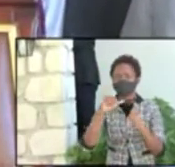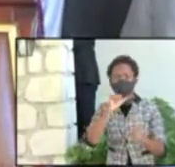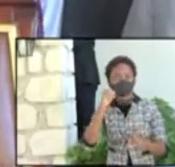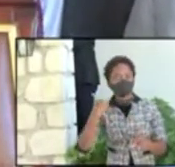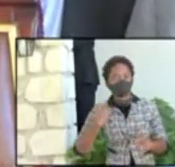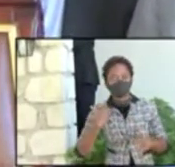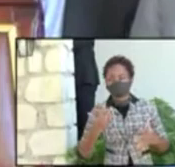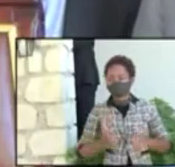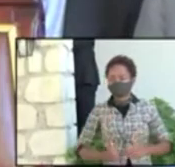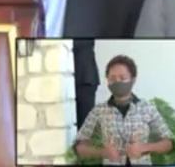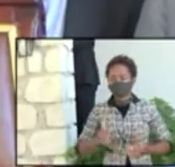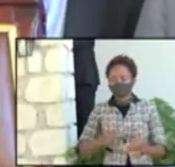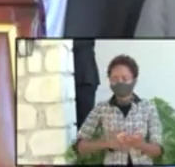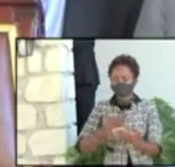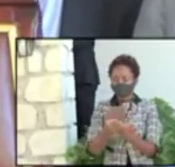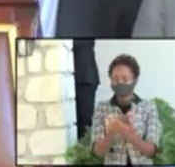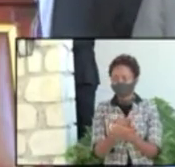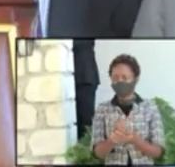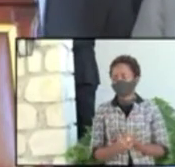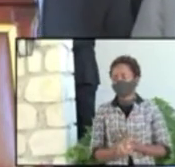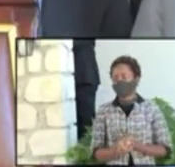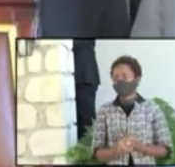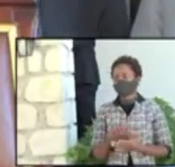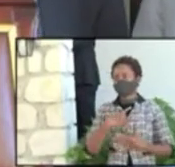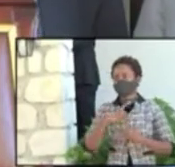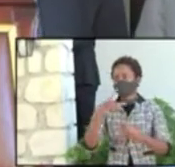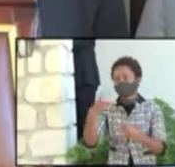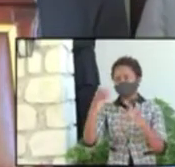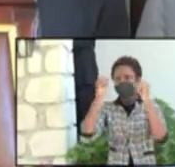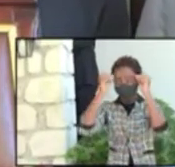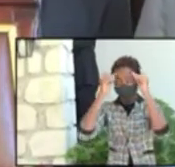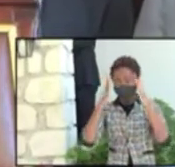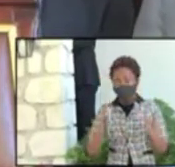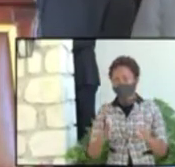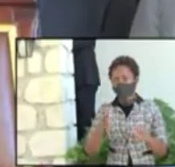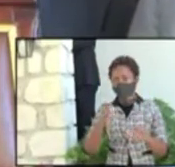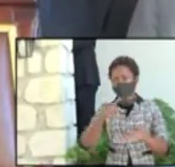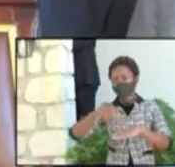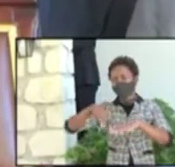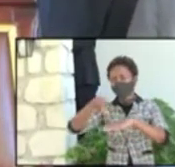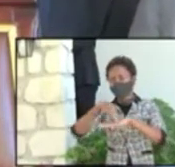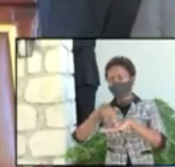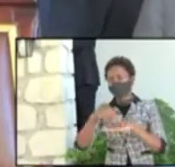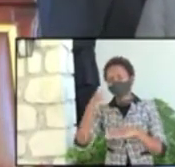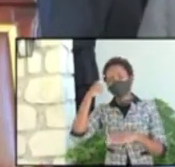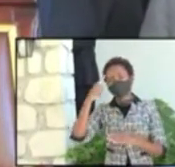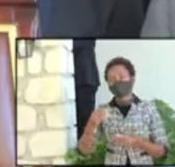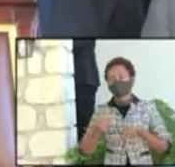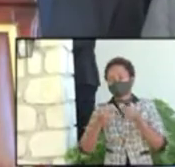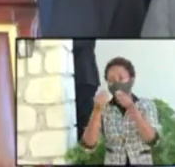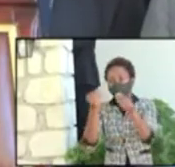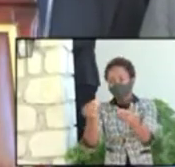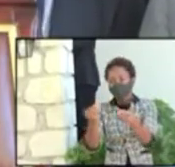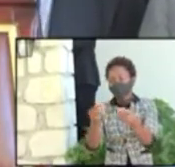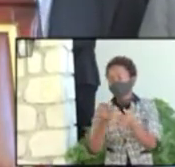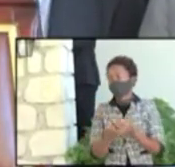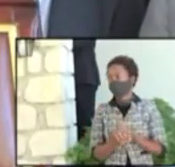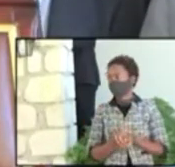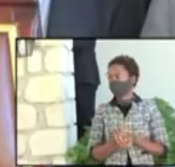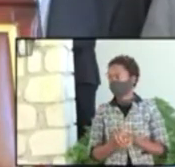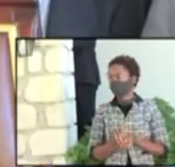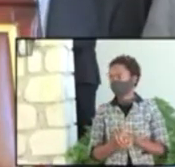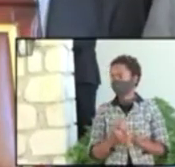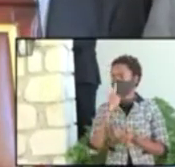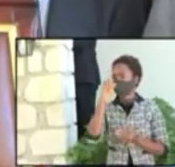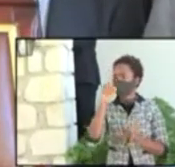aimé directeur général presse nationale, pour le dire, nous